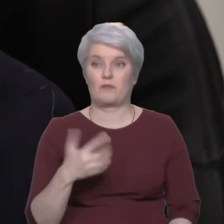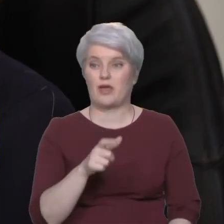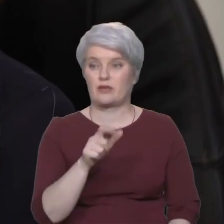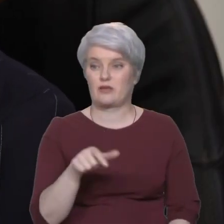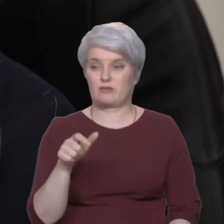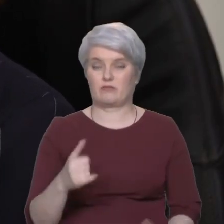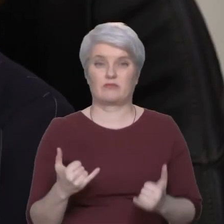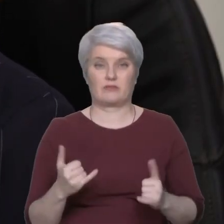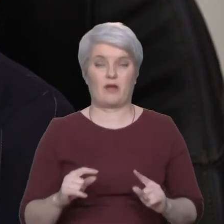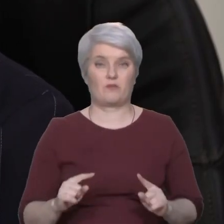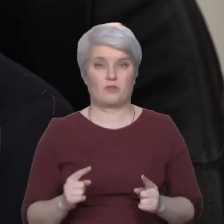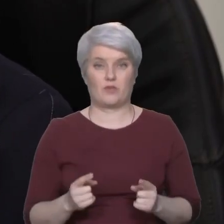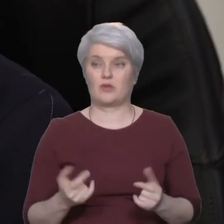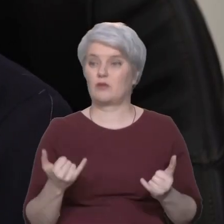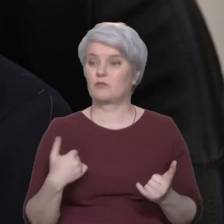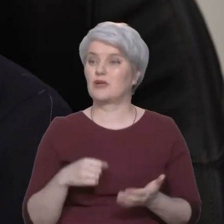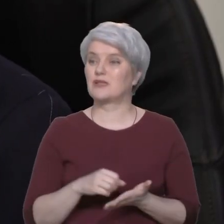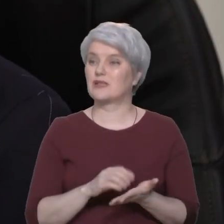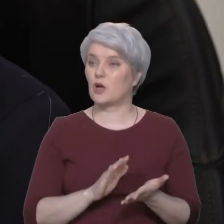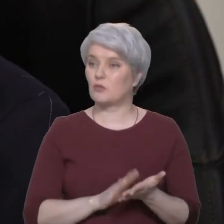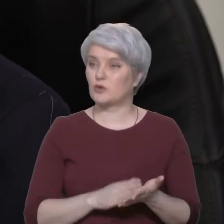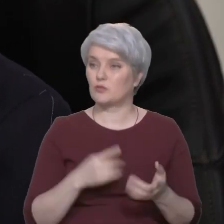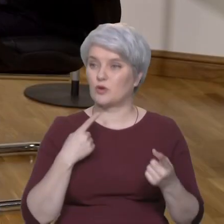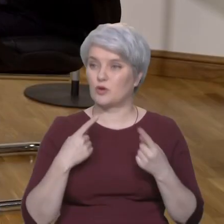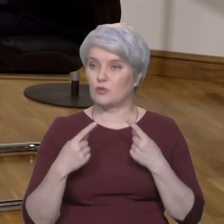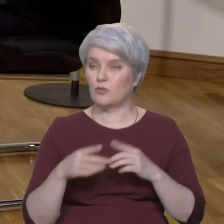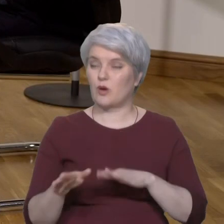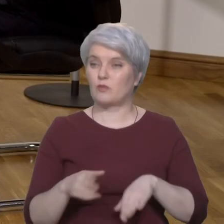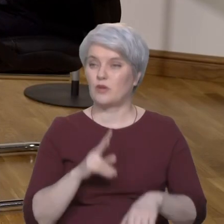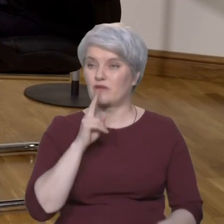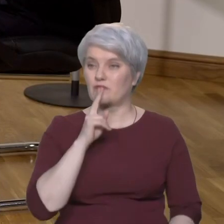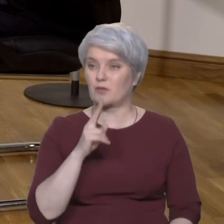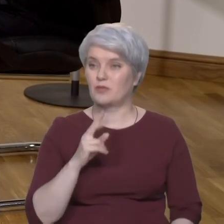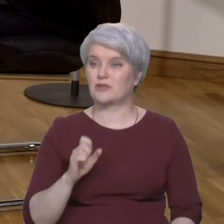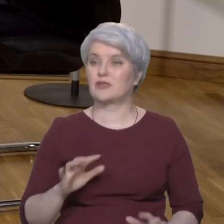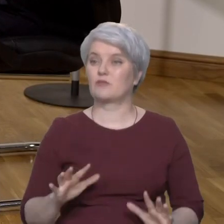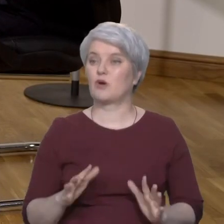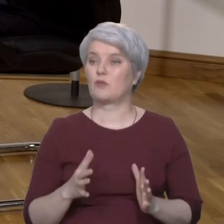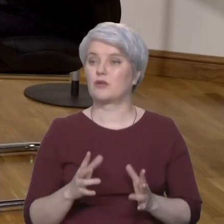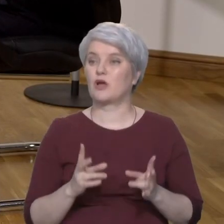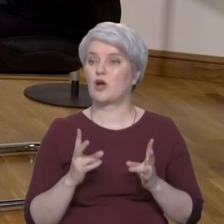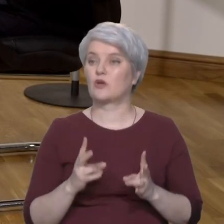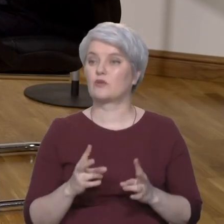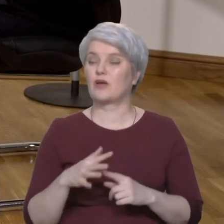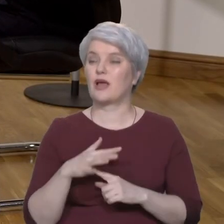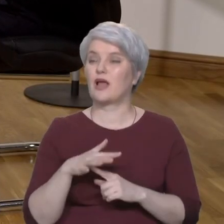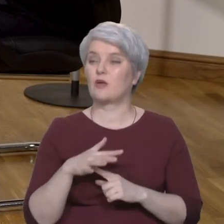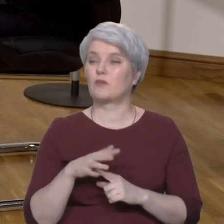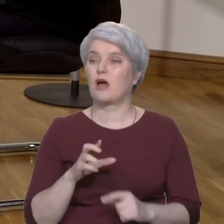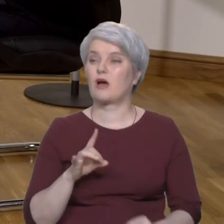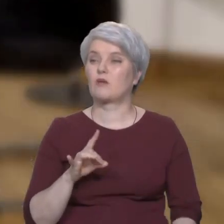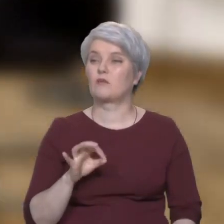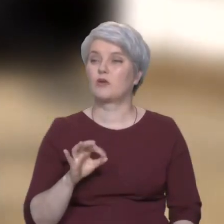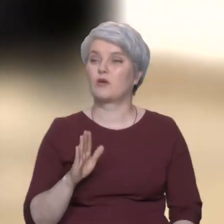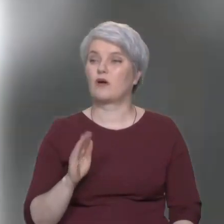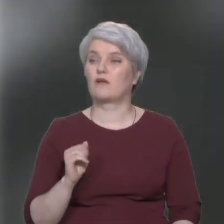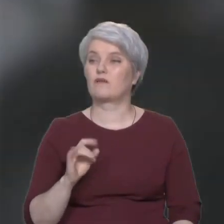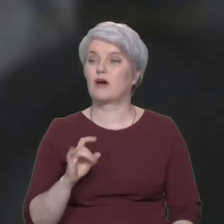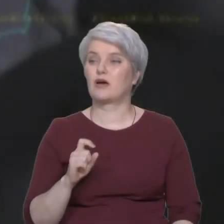Саме в ці дні, коли ми з вами записуємо цю розмову, минає 2 місяці з моменту катастрофи гелікоптера в Броварах. Це